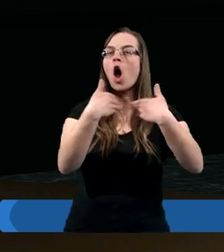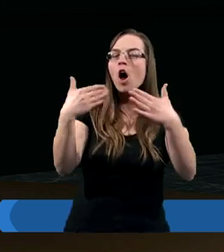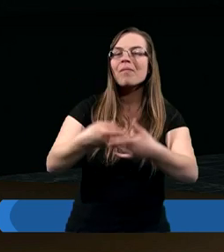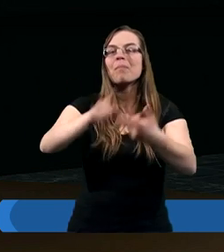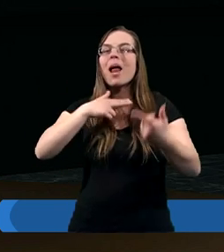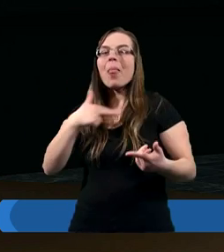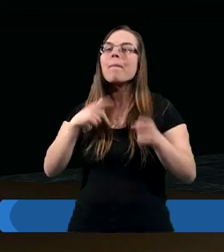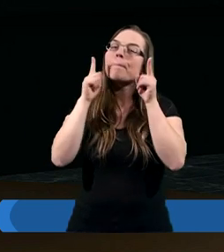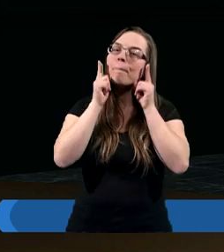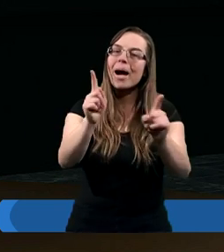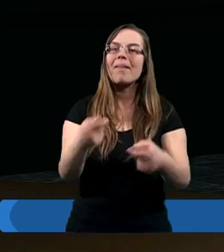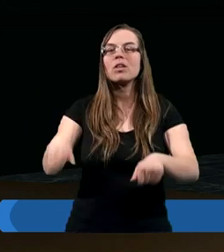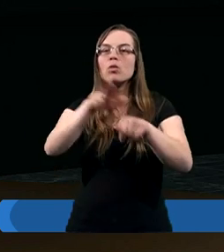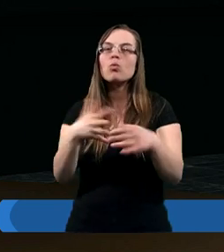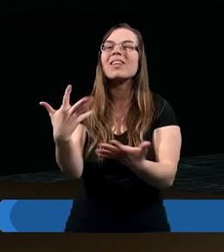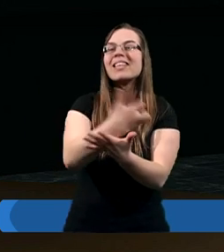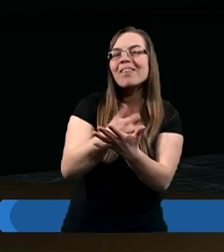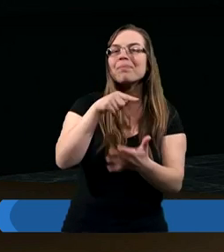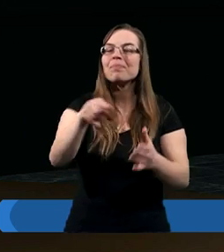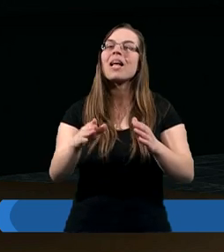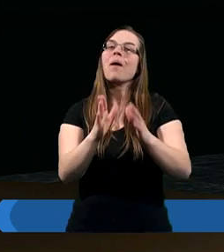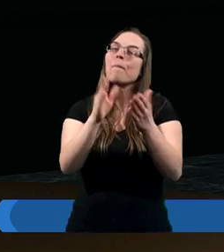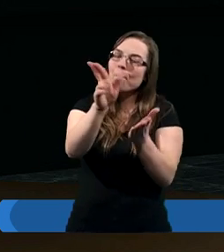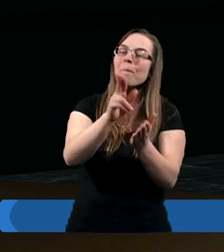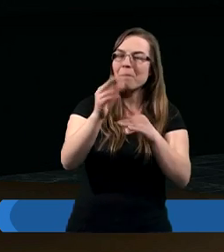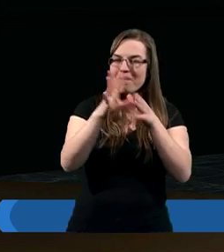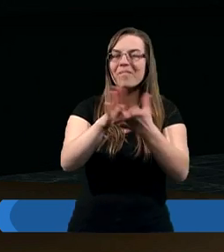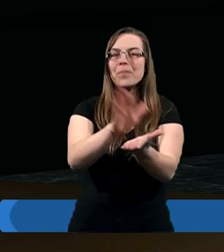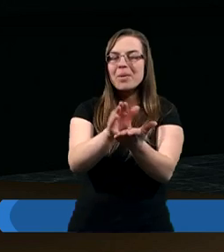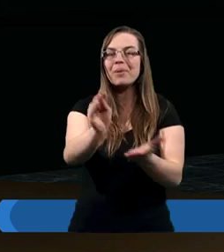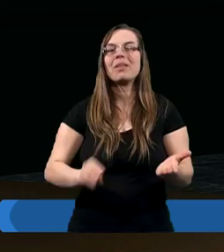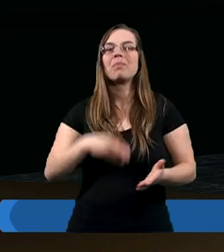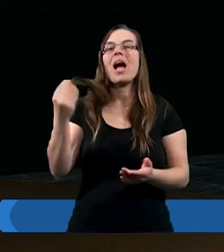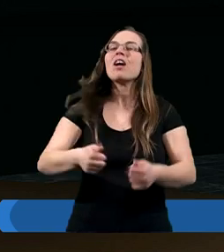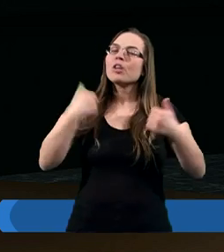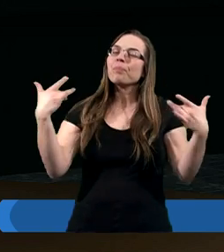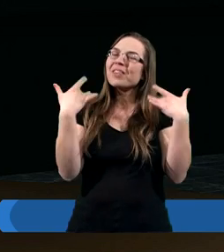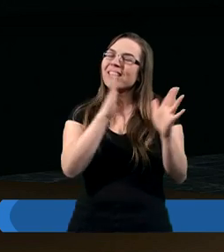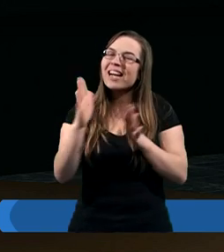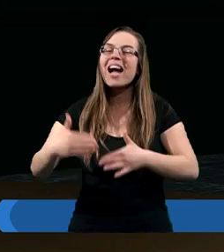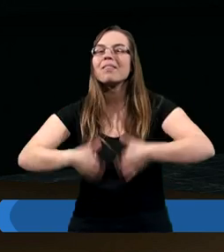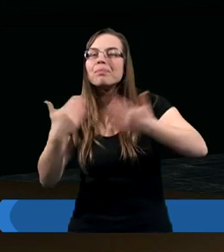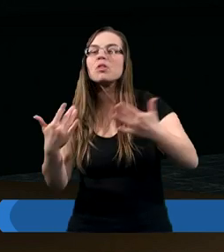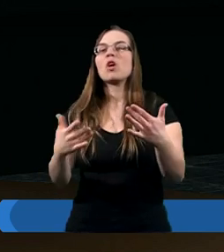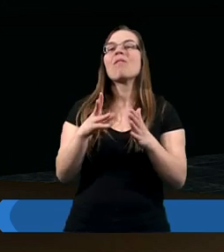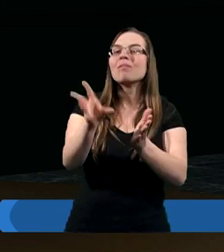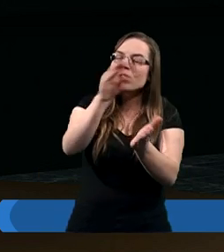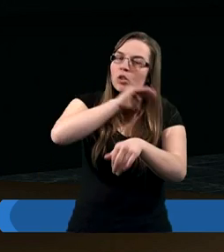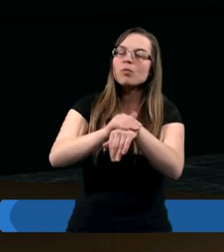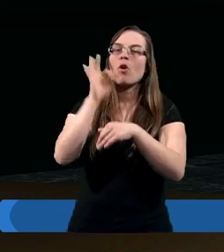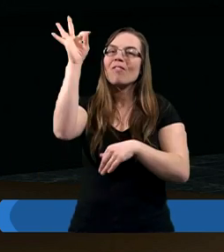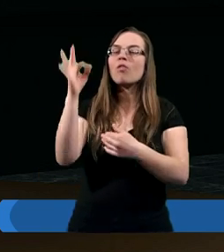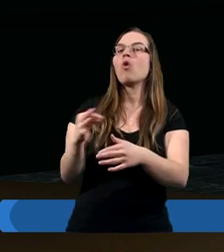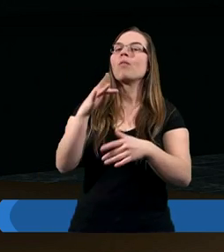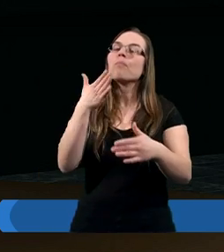przed nami prawdy, które zawarłeś na kartach Biblii. Daj, Panie, byśmy żyli każdego dnia zgodnie z wolą Twoją Świętą, aby